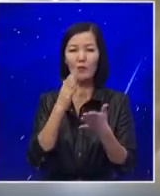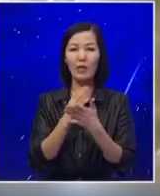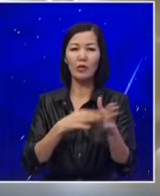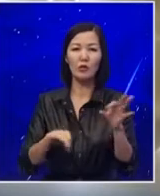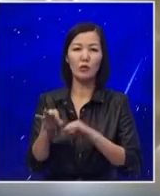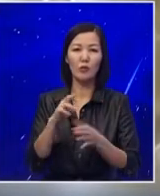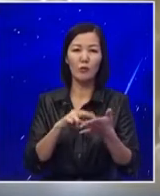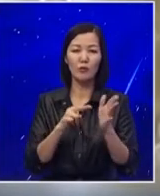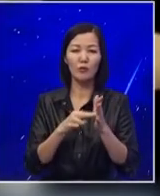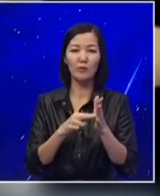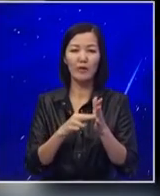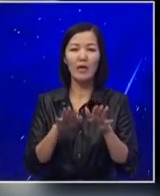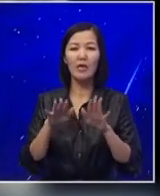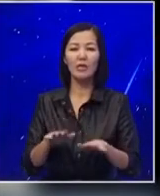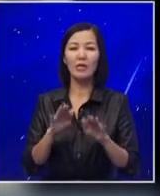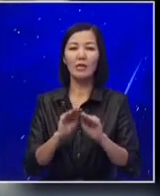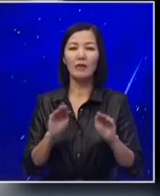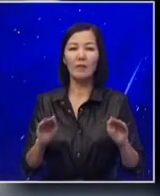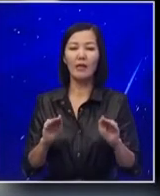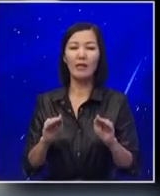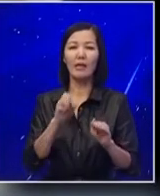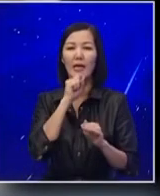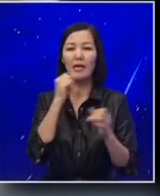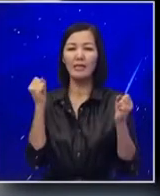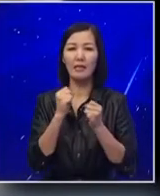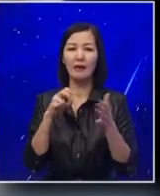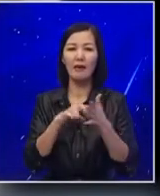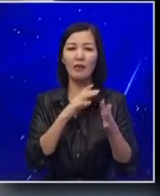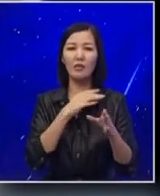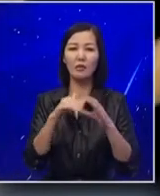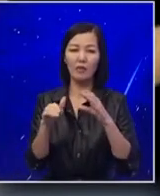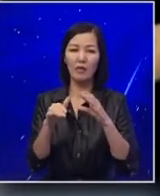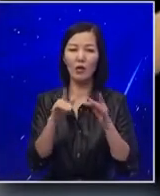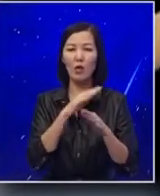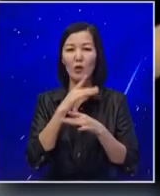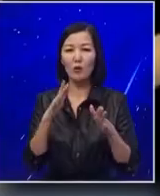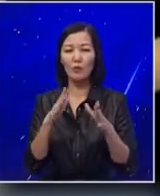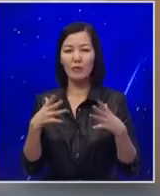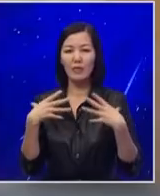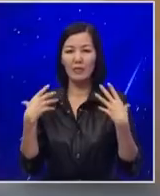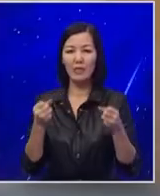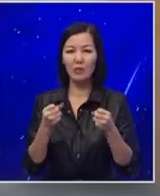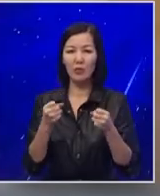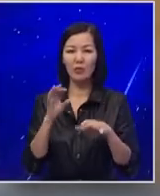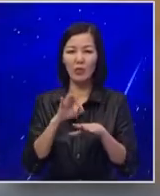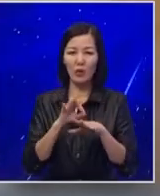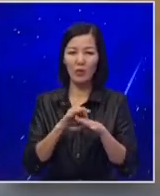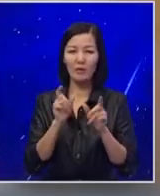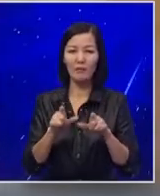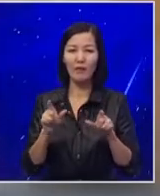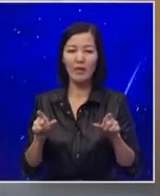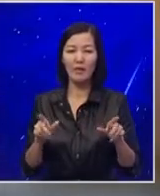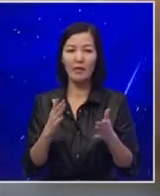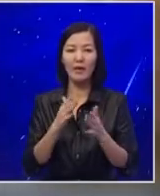Жоба жоспары мынадай. Жергілікті балалар аяз атаға хат жібереді. Тілек жолдаушылардың басым бөлігінің денсаулығында ақауы бар жандар.